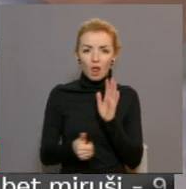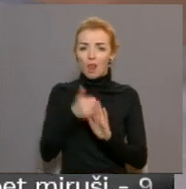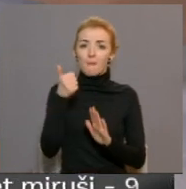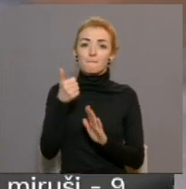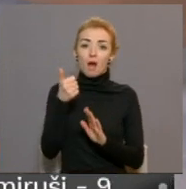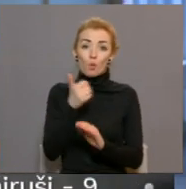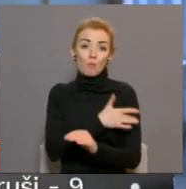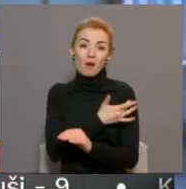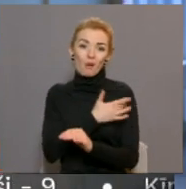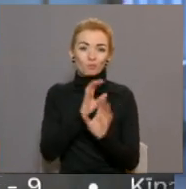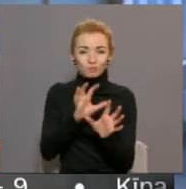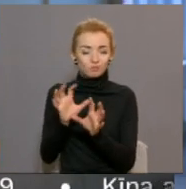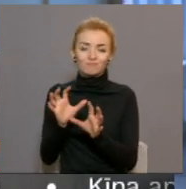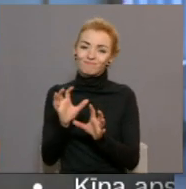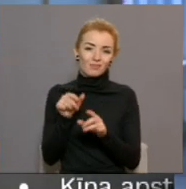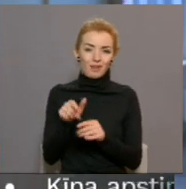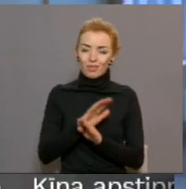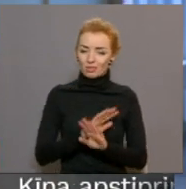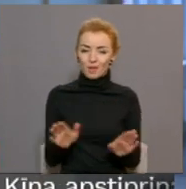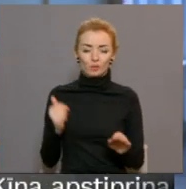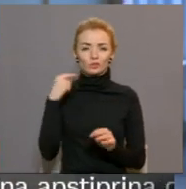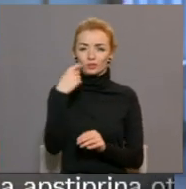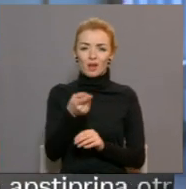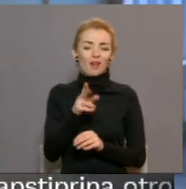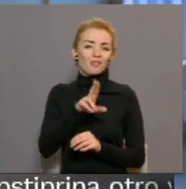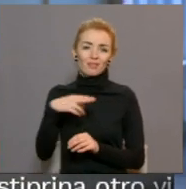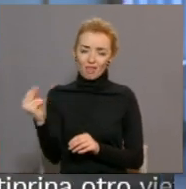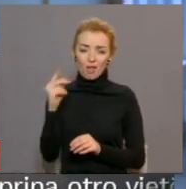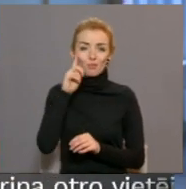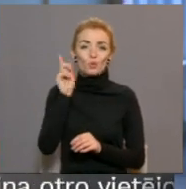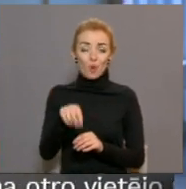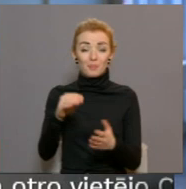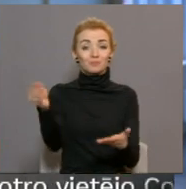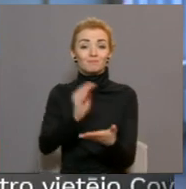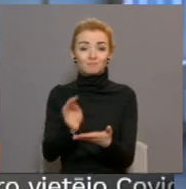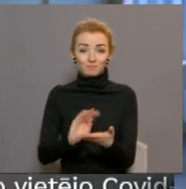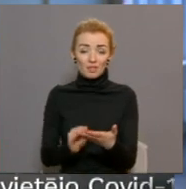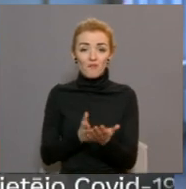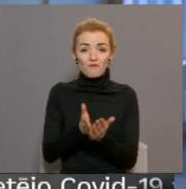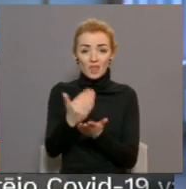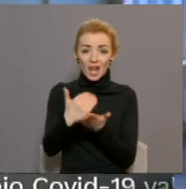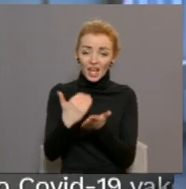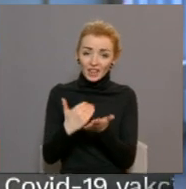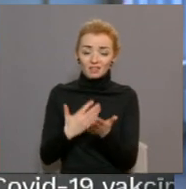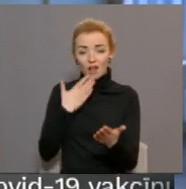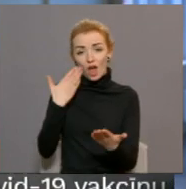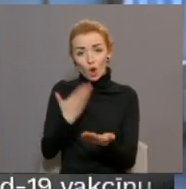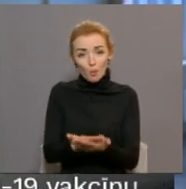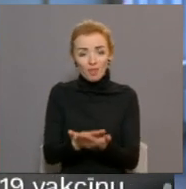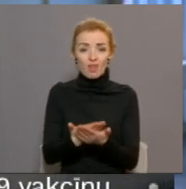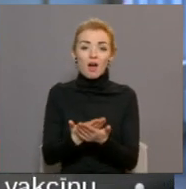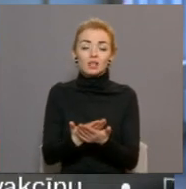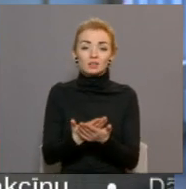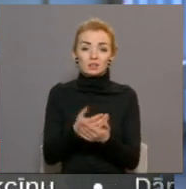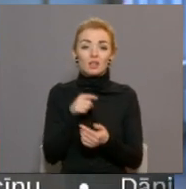slimnīcās gan noliedz. Gribētu teikt, ka nē, jo, protams, vien vadlīnijas, jebkuras vadlīnijas vai rekomendācijas vai ceļa